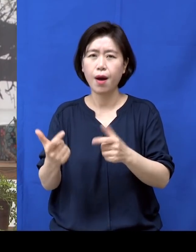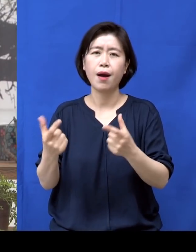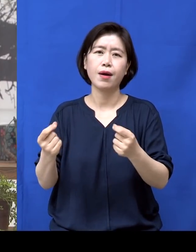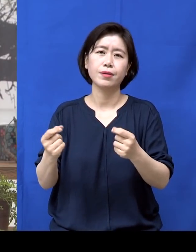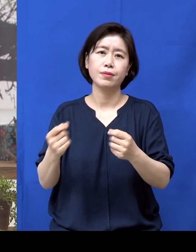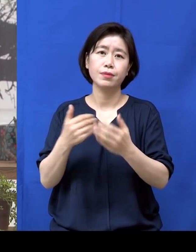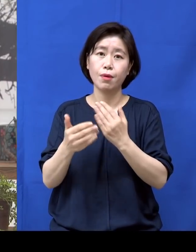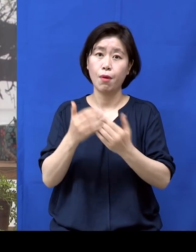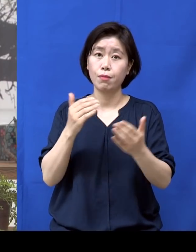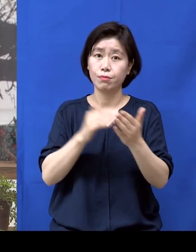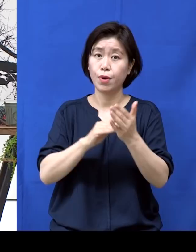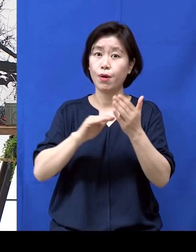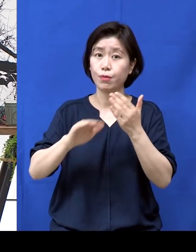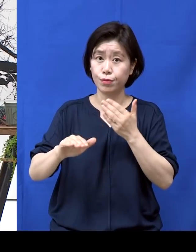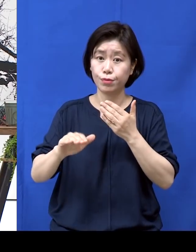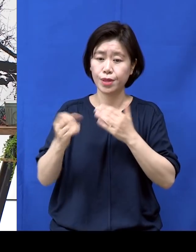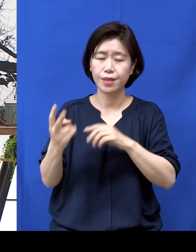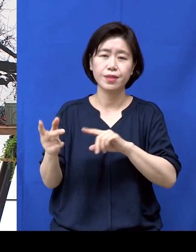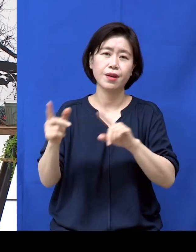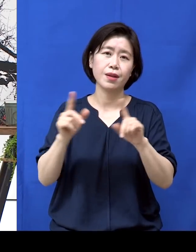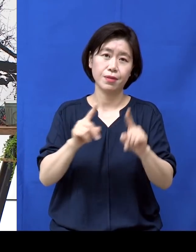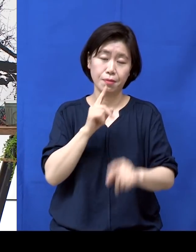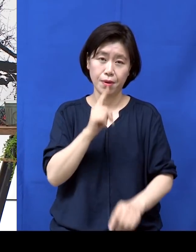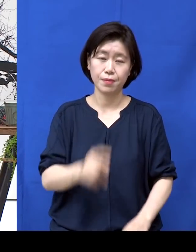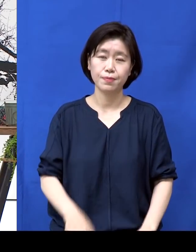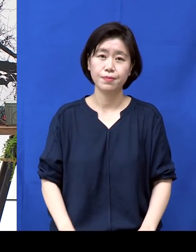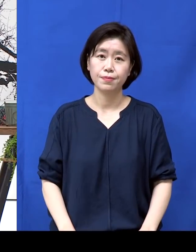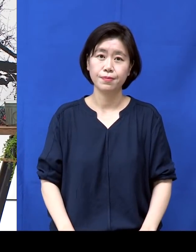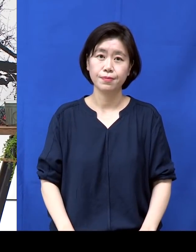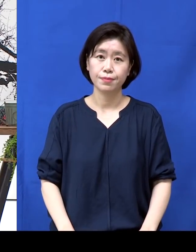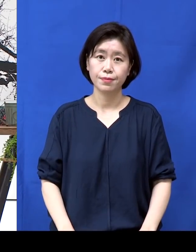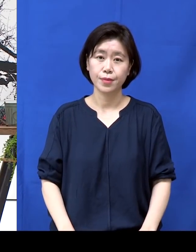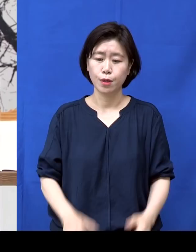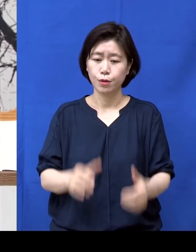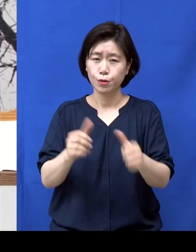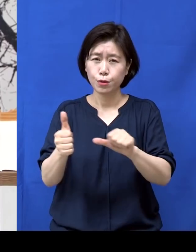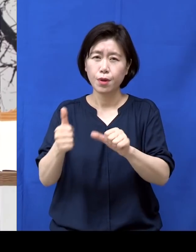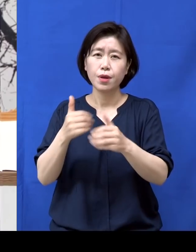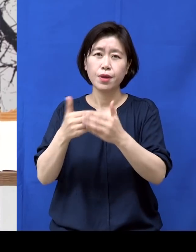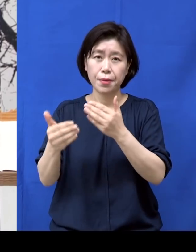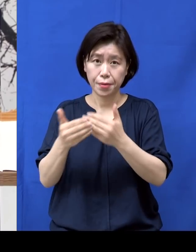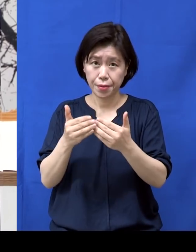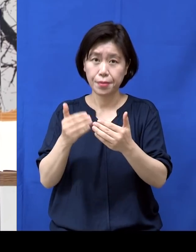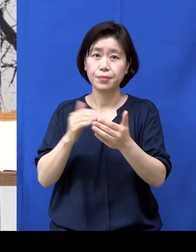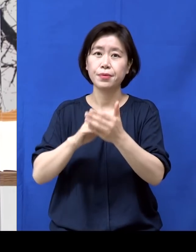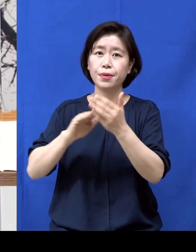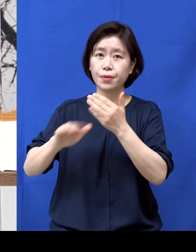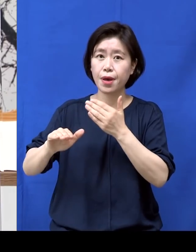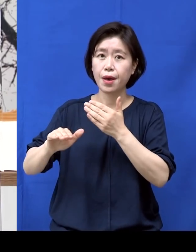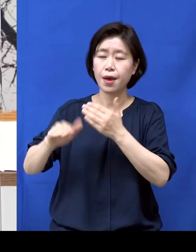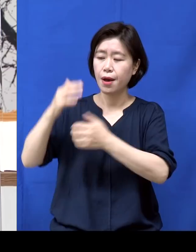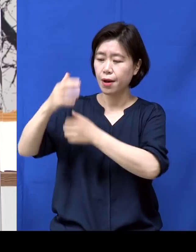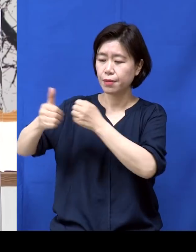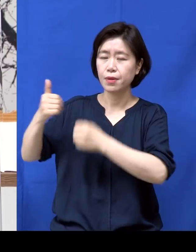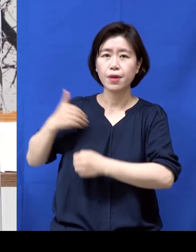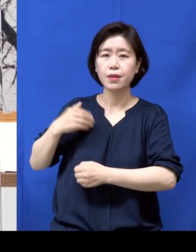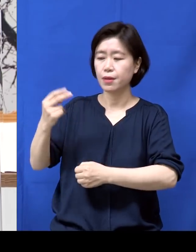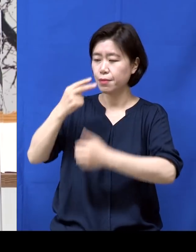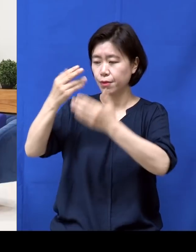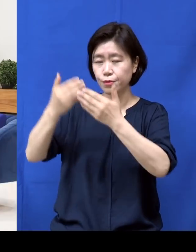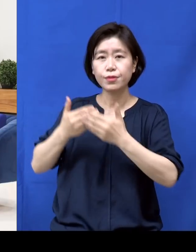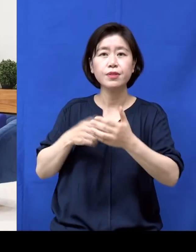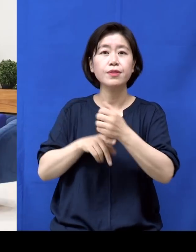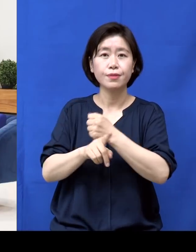분이라고 고백하시는 분이십니다. 네, 죽음을 가까이에서 접하시면서 또 하나님께서 왜 자신에게 생명을